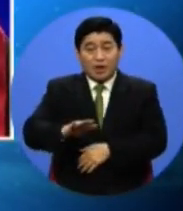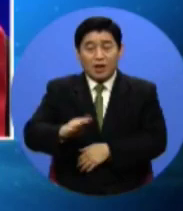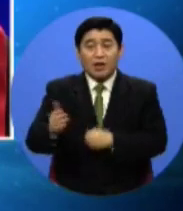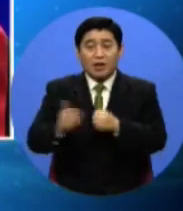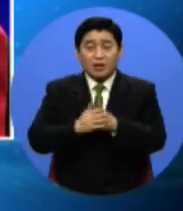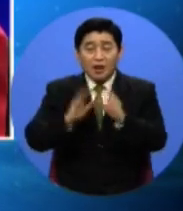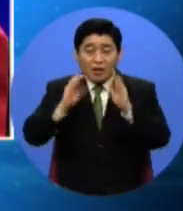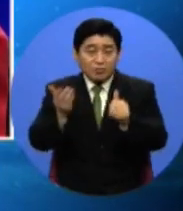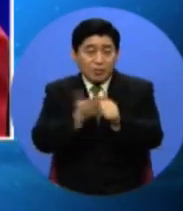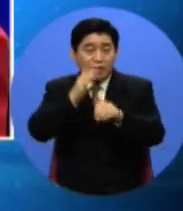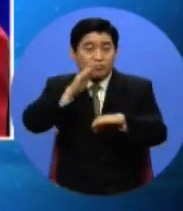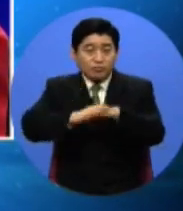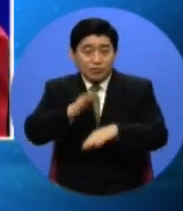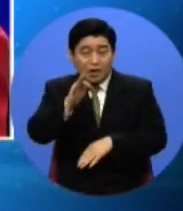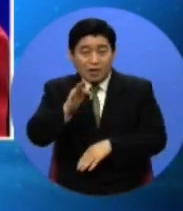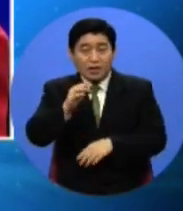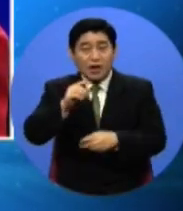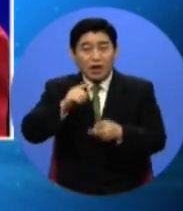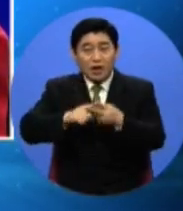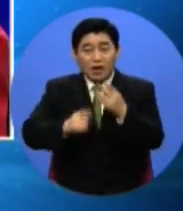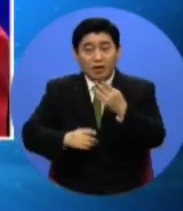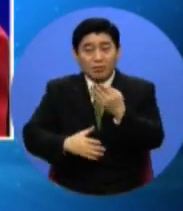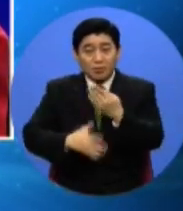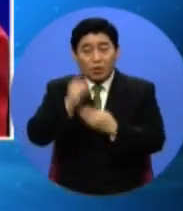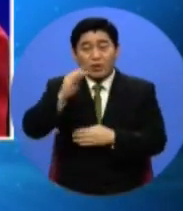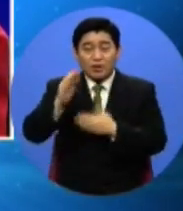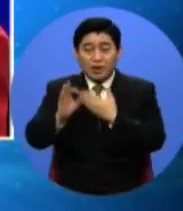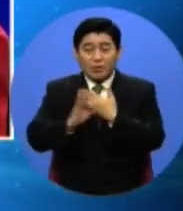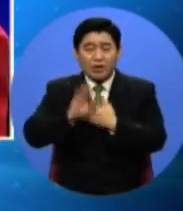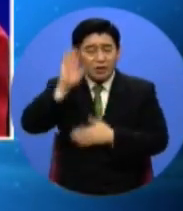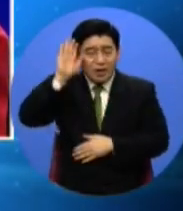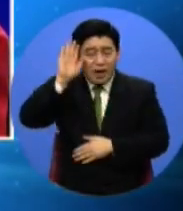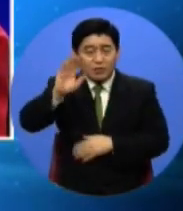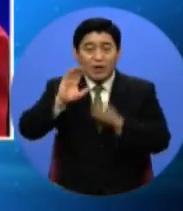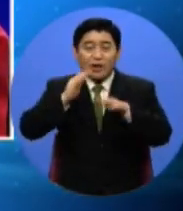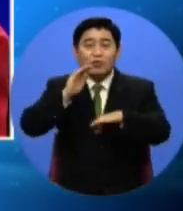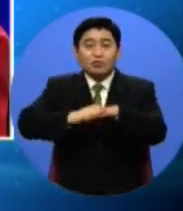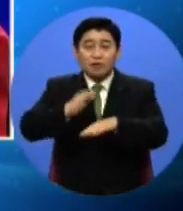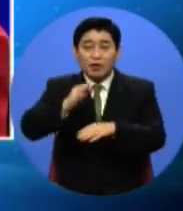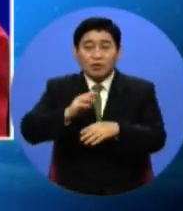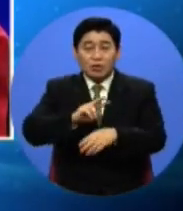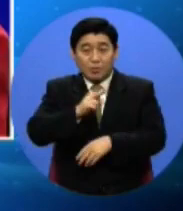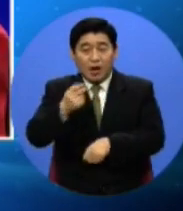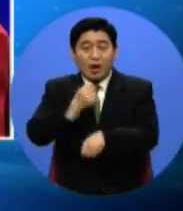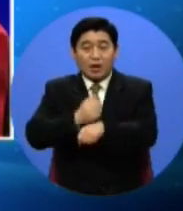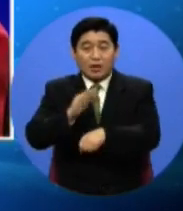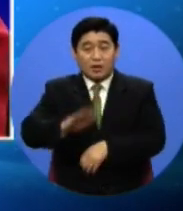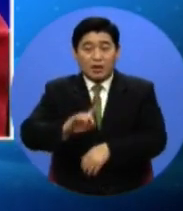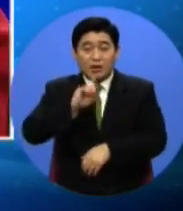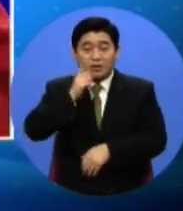양육 수당이 다 이렇게 통일되고 나면 그 뒤에 아동수당으로 발전시 나가겠다라고 말씀드립니다